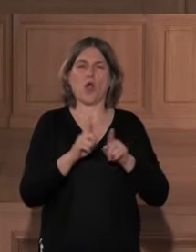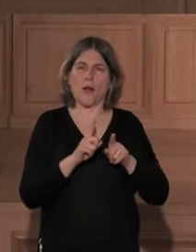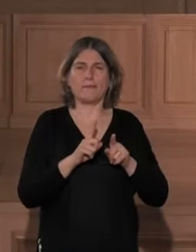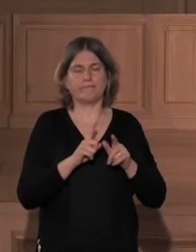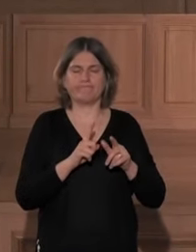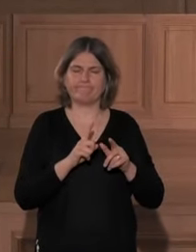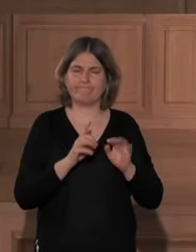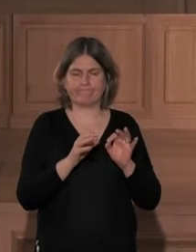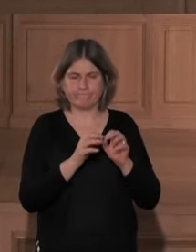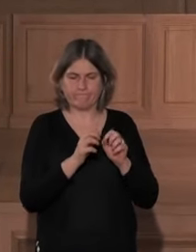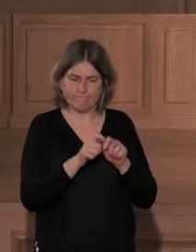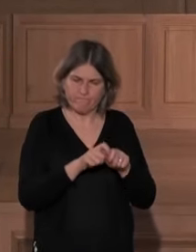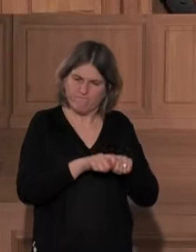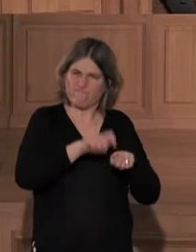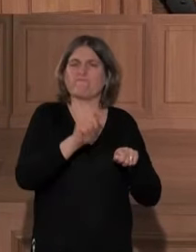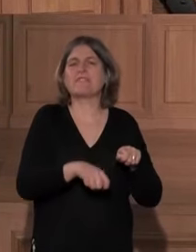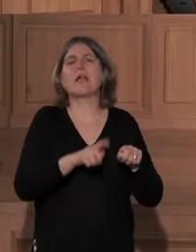Enfin,